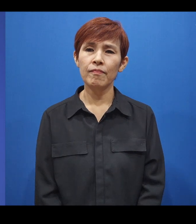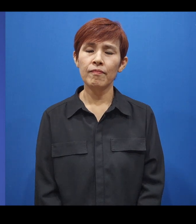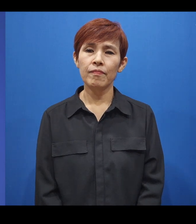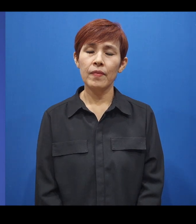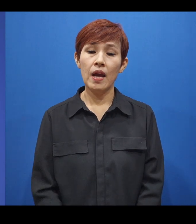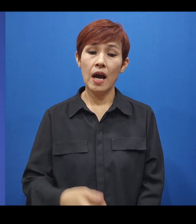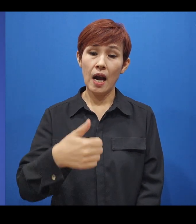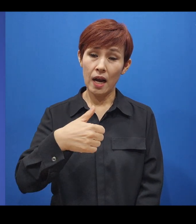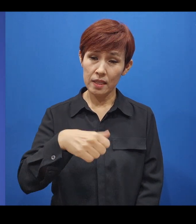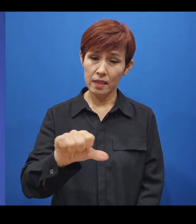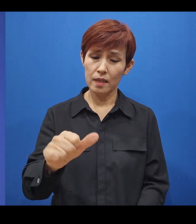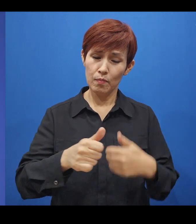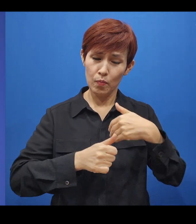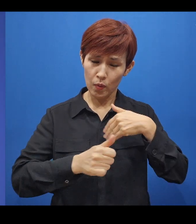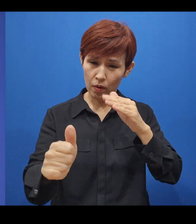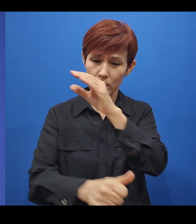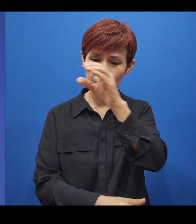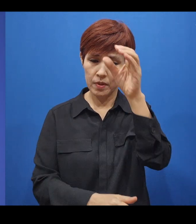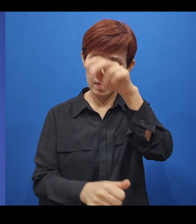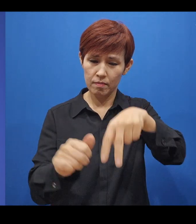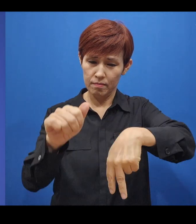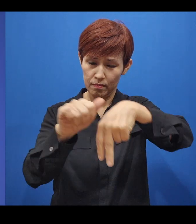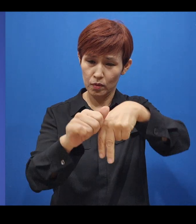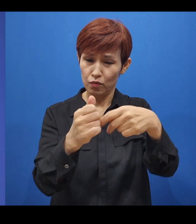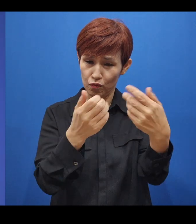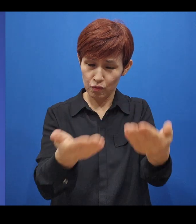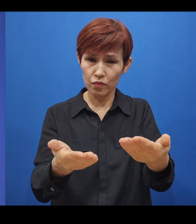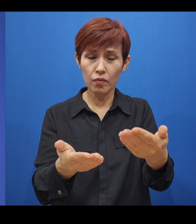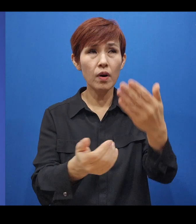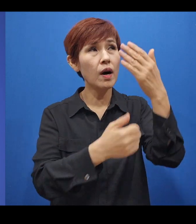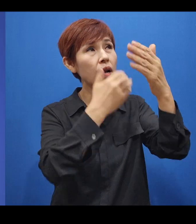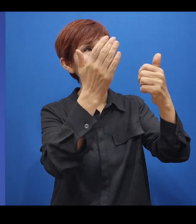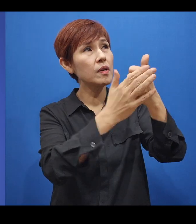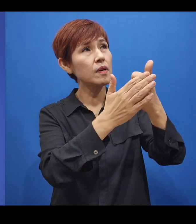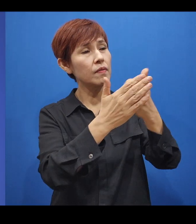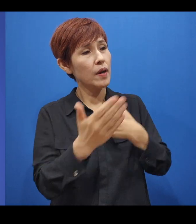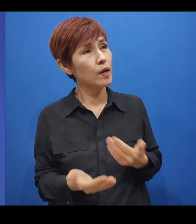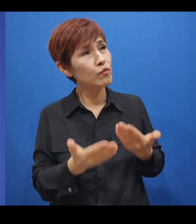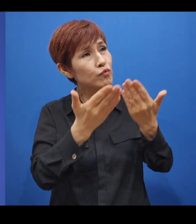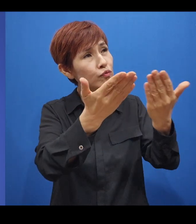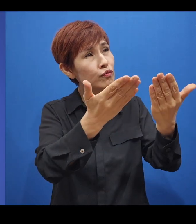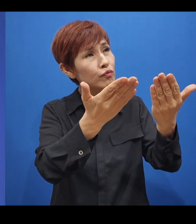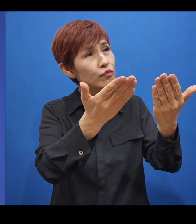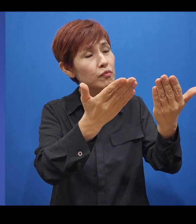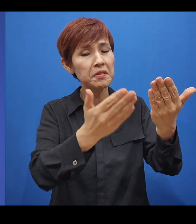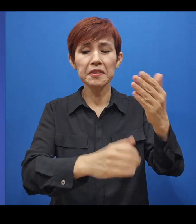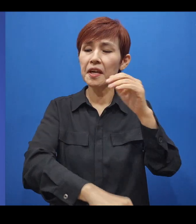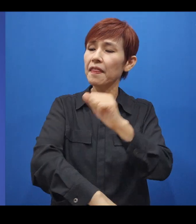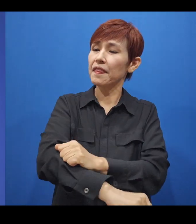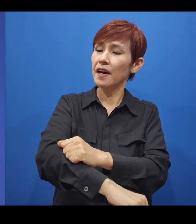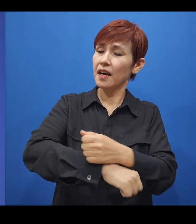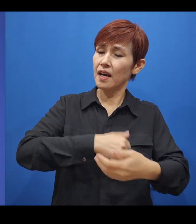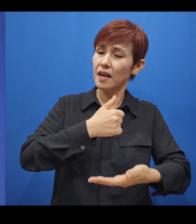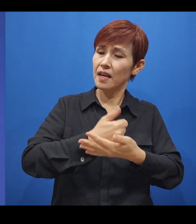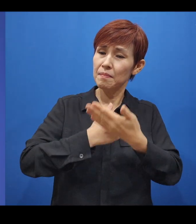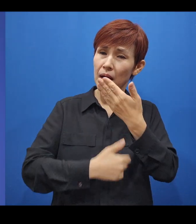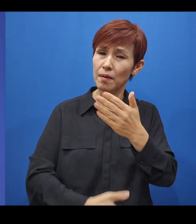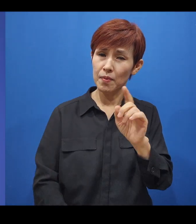아들의 목숨을 내주신 분이 나한테 뭘 받으면 잘했다고